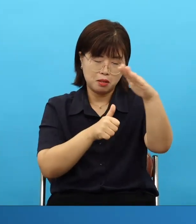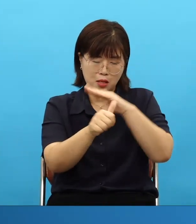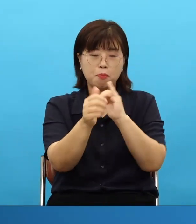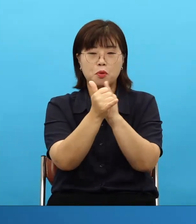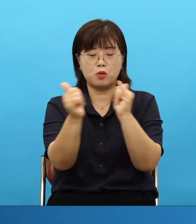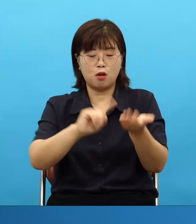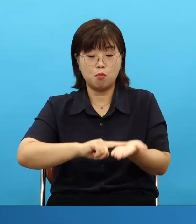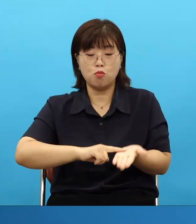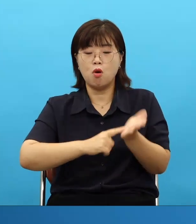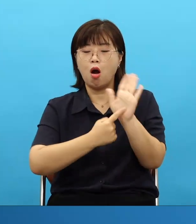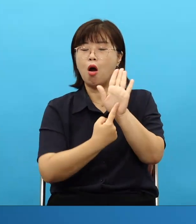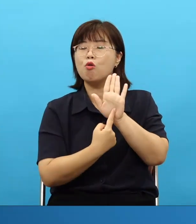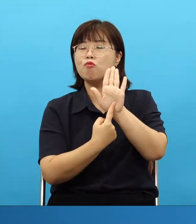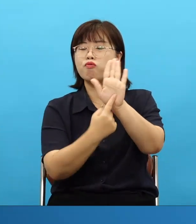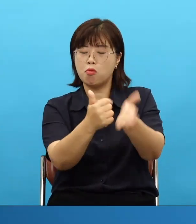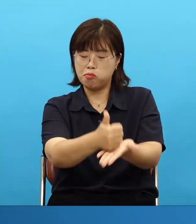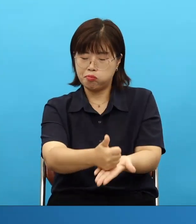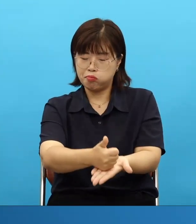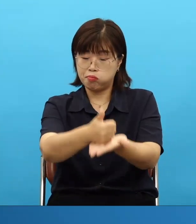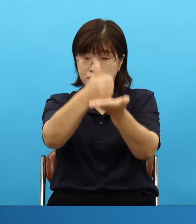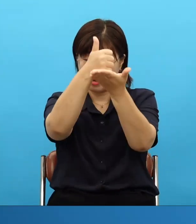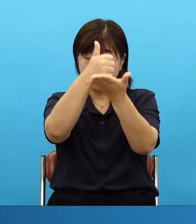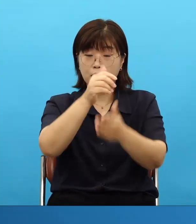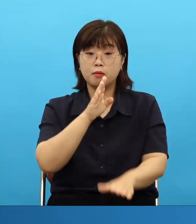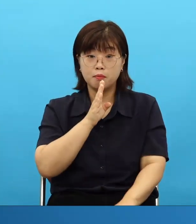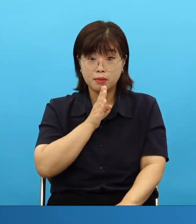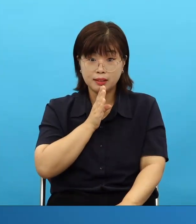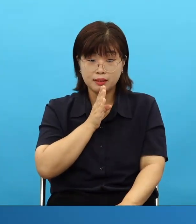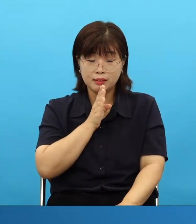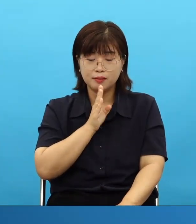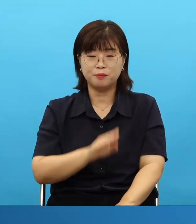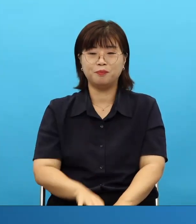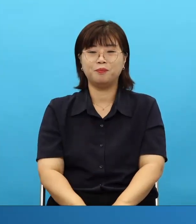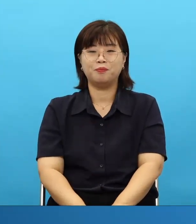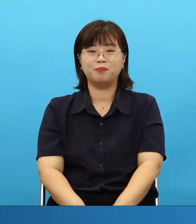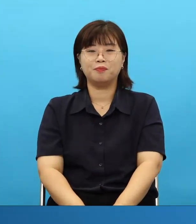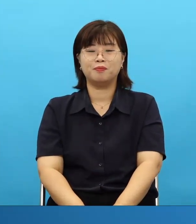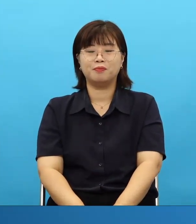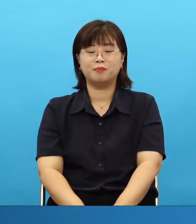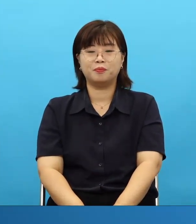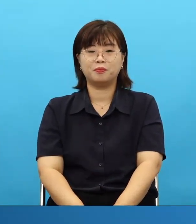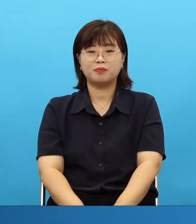하나님의 절대 방법. God's absolute method. 세 번째입니다. Third,